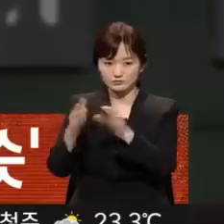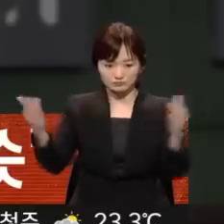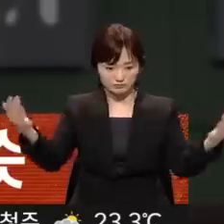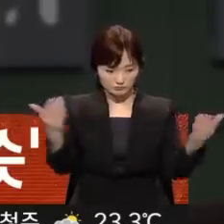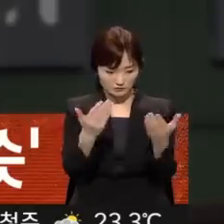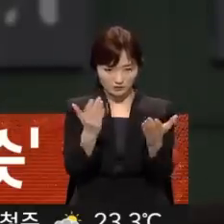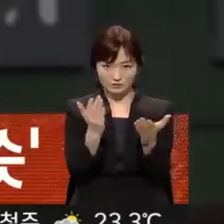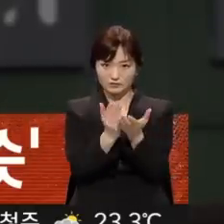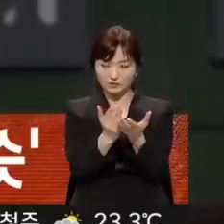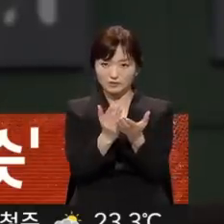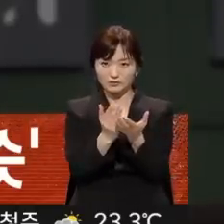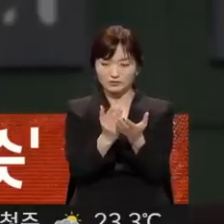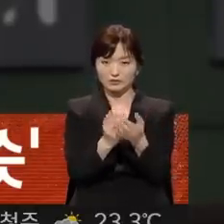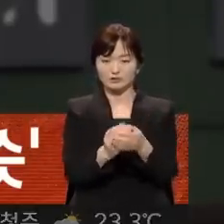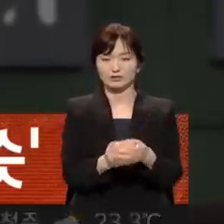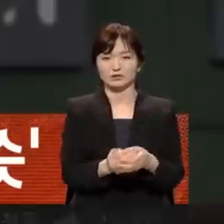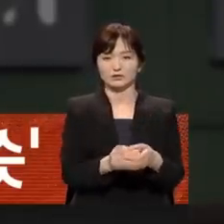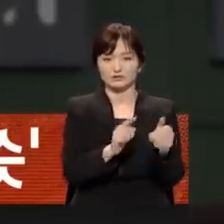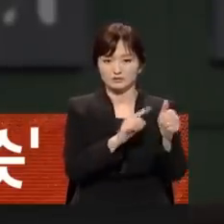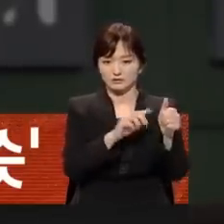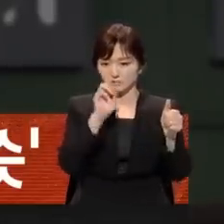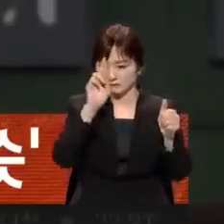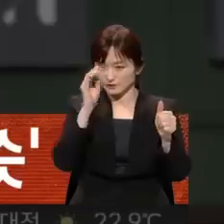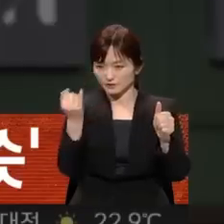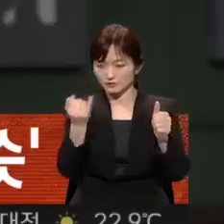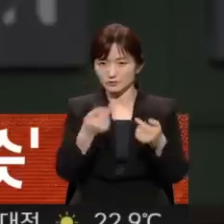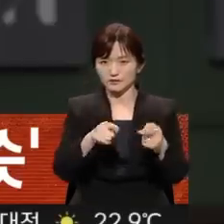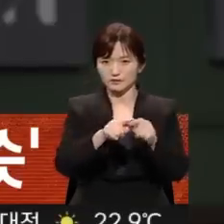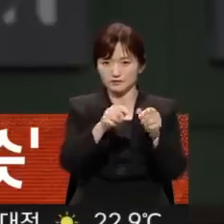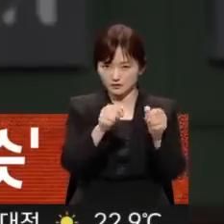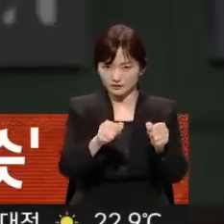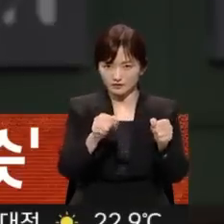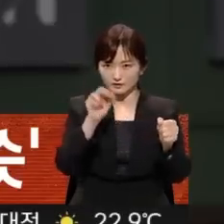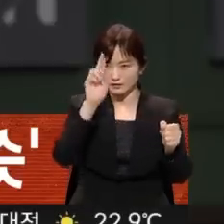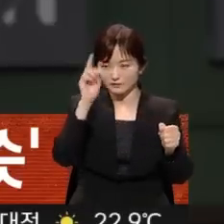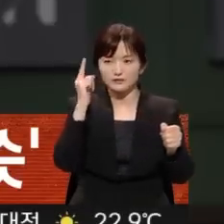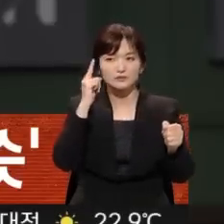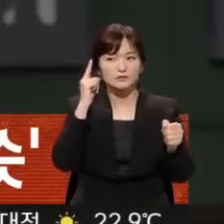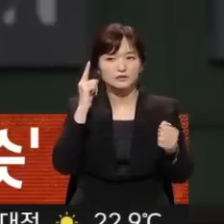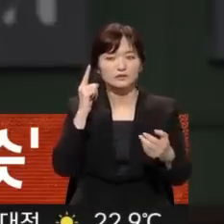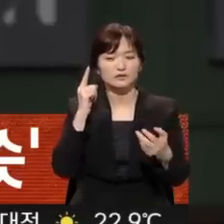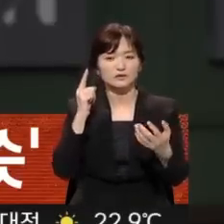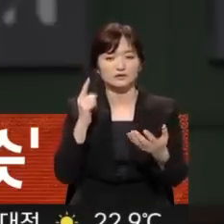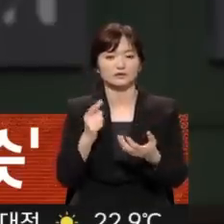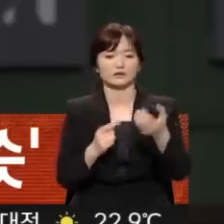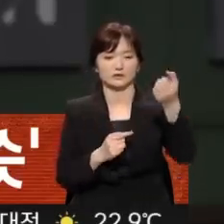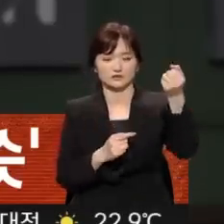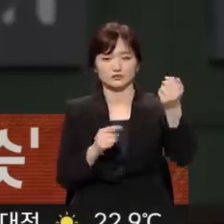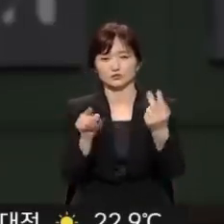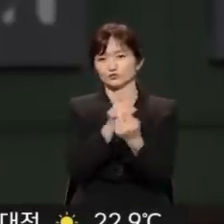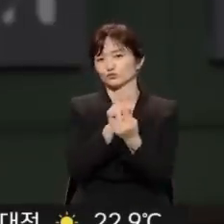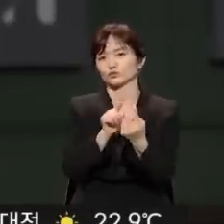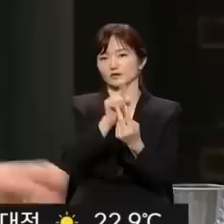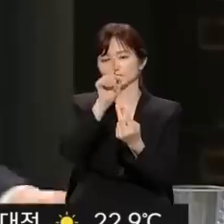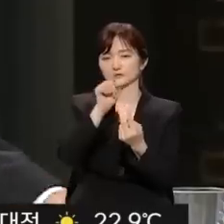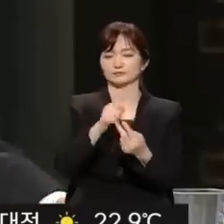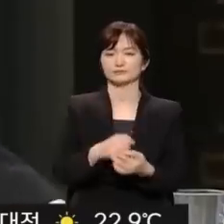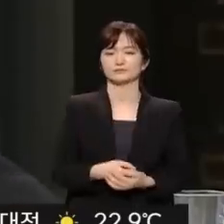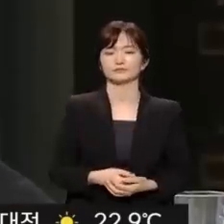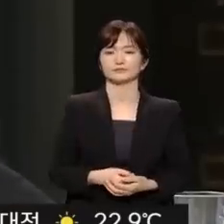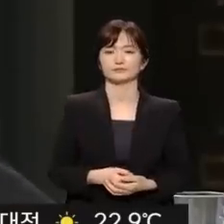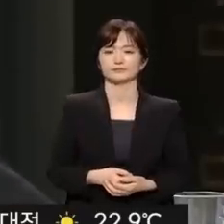그러니까 이 박 씨랑 같이 있든가 아니면 이 박 씨의 휴대전화를 가지고 있든가 둘 중에 하나인 상황인 거겠죠. 자,